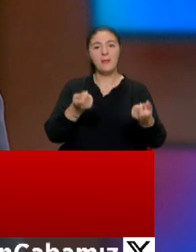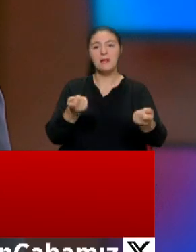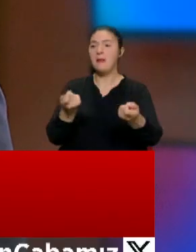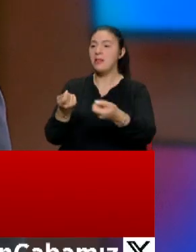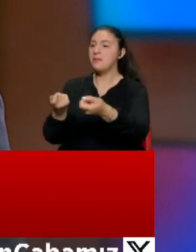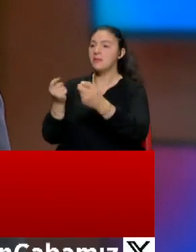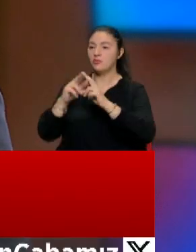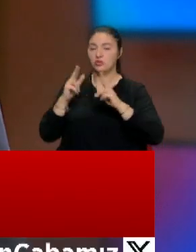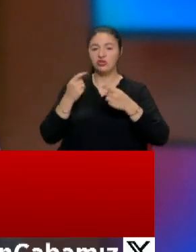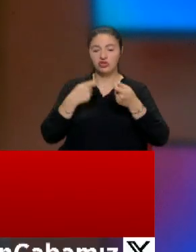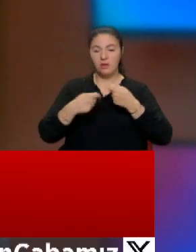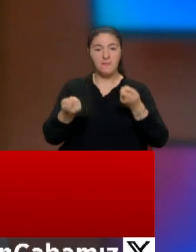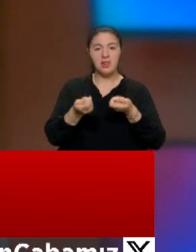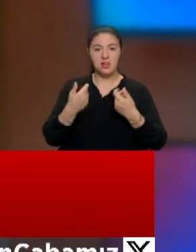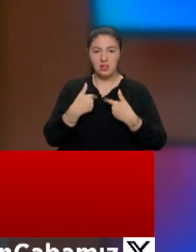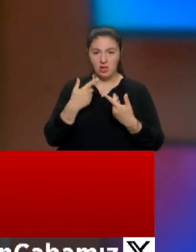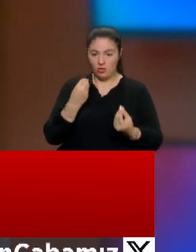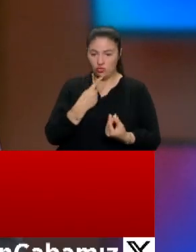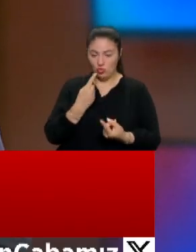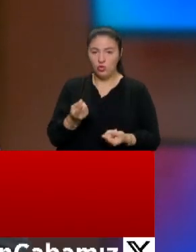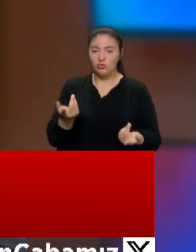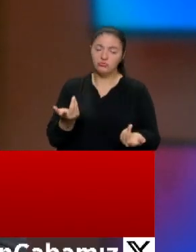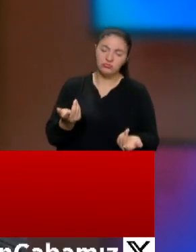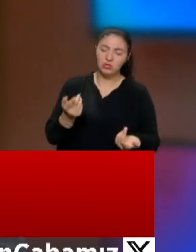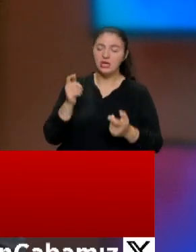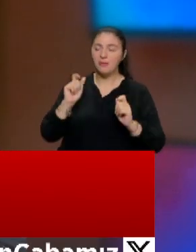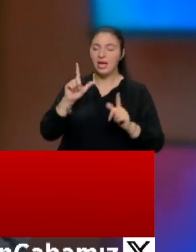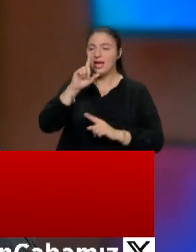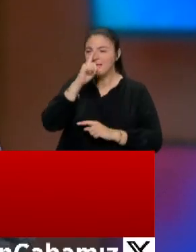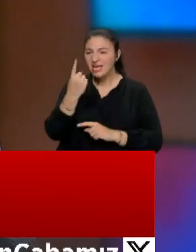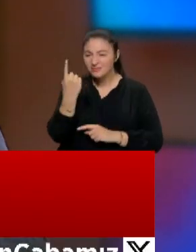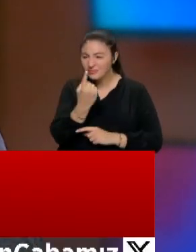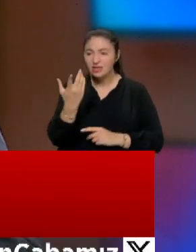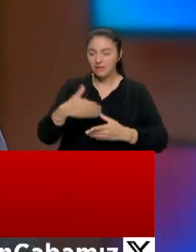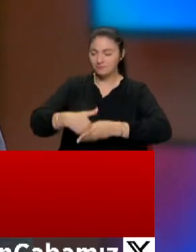çalışan birisi uluslararası şirketlerde çalışmış birisi olarak söylüyorum Yapmamız gereken tek şey el sıkışmak konuş